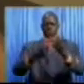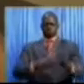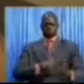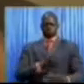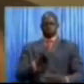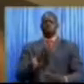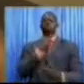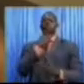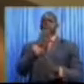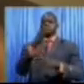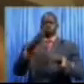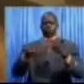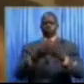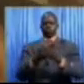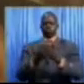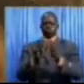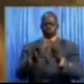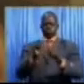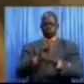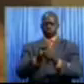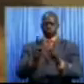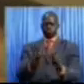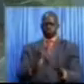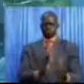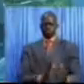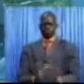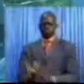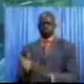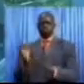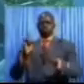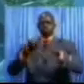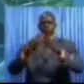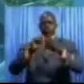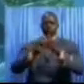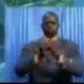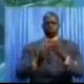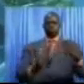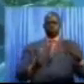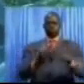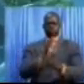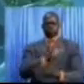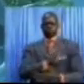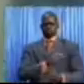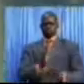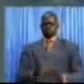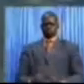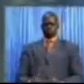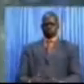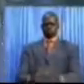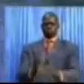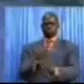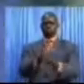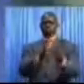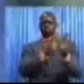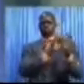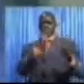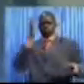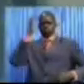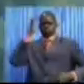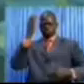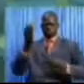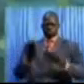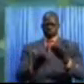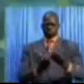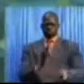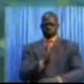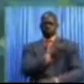les acteurs hospitaliers doivent se préparer lorsque cette catastrophe arrive. Le caractère urgent de la prise en charge des patients dans les services